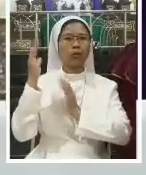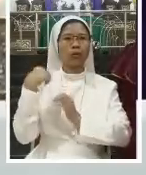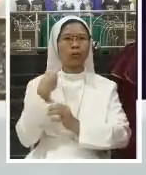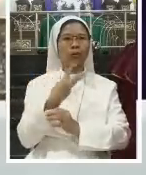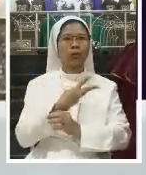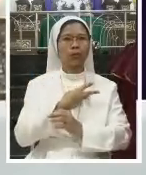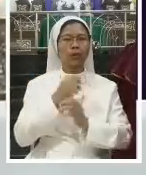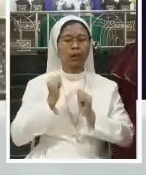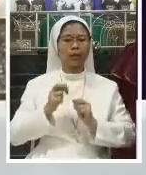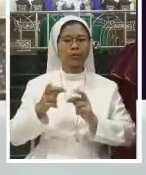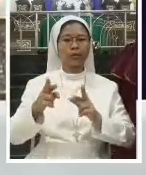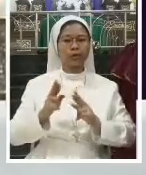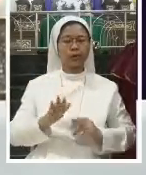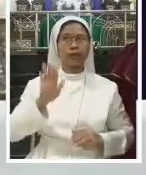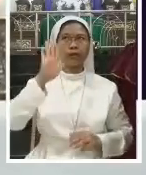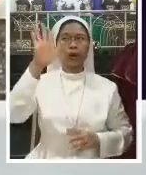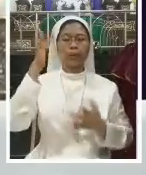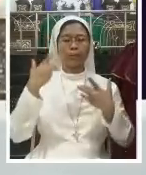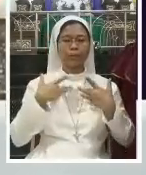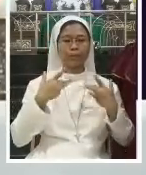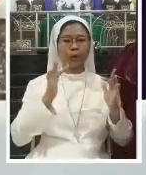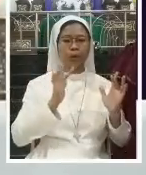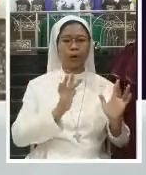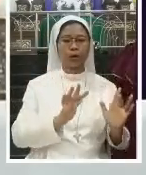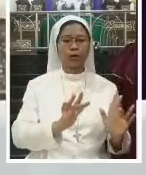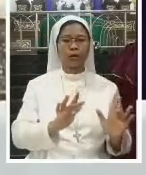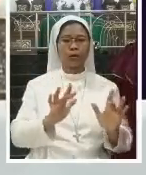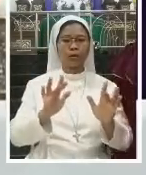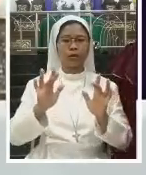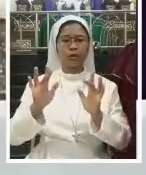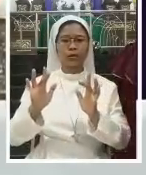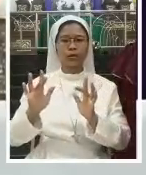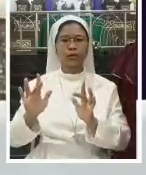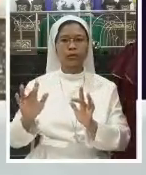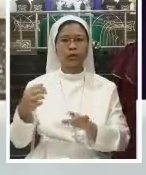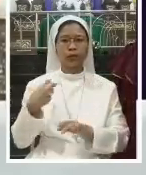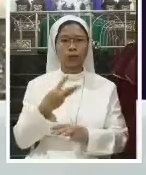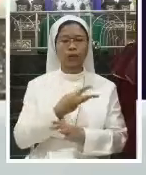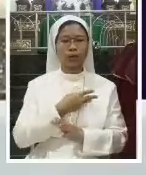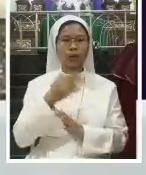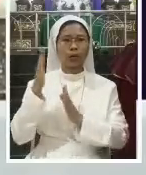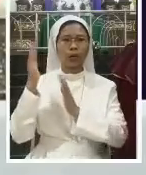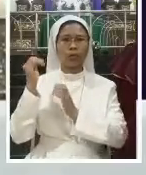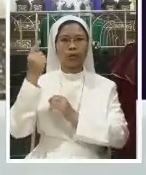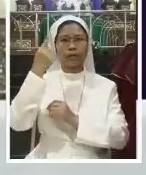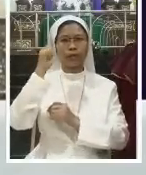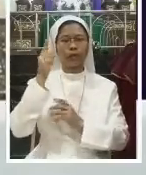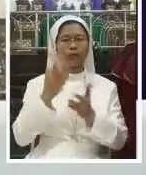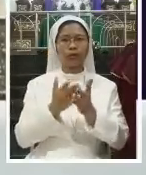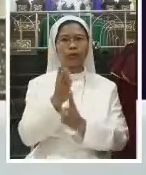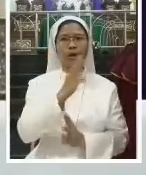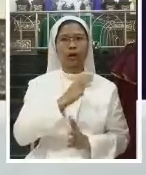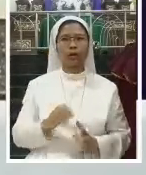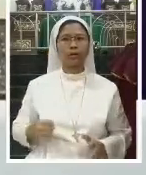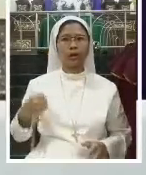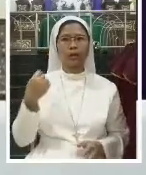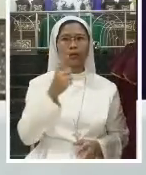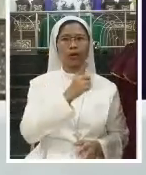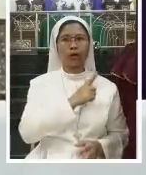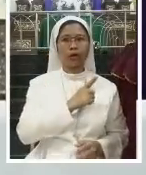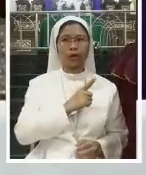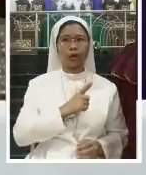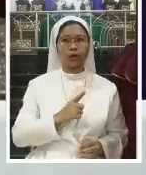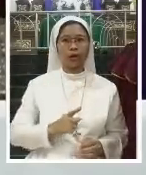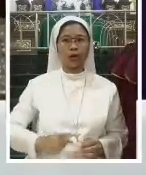imong pagkaherak na sa imong linalauman, huli kay Kristo sa mong